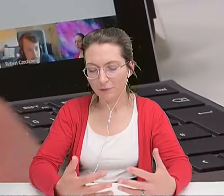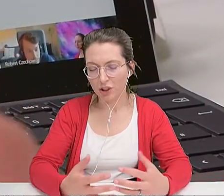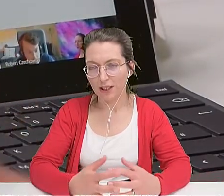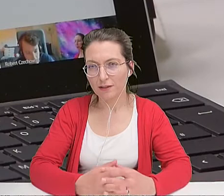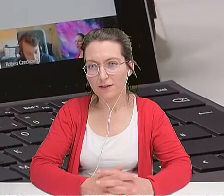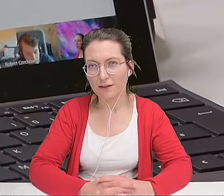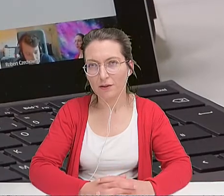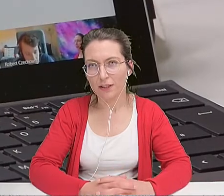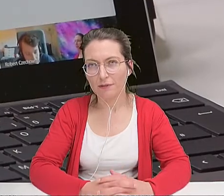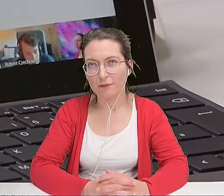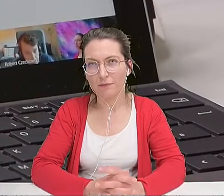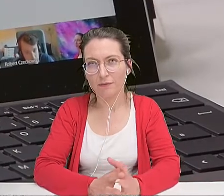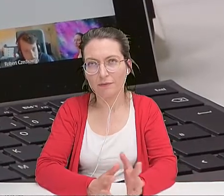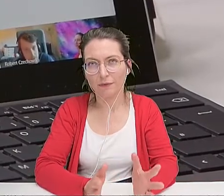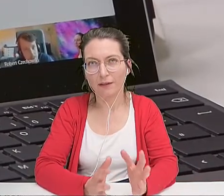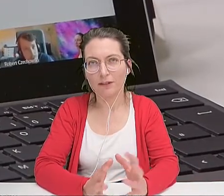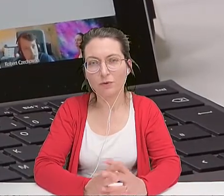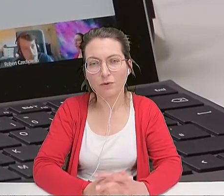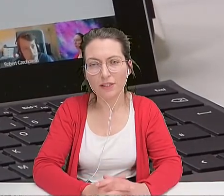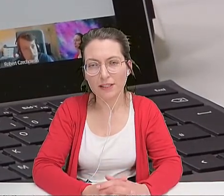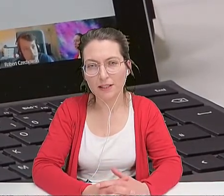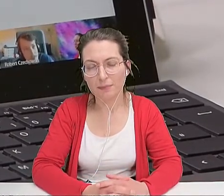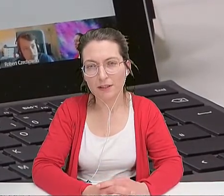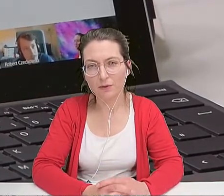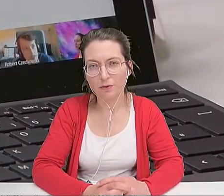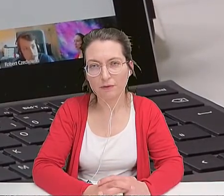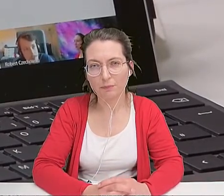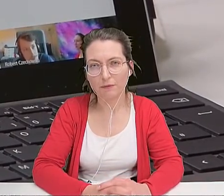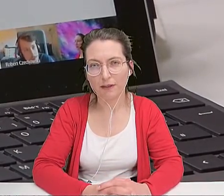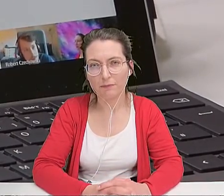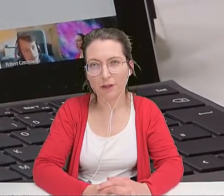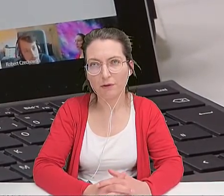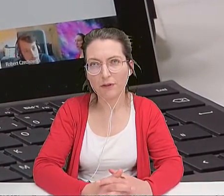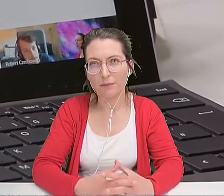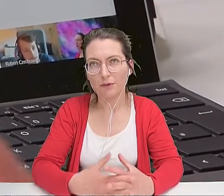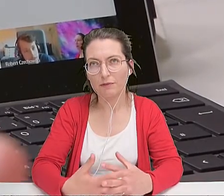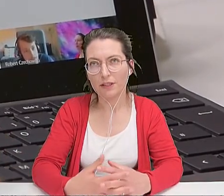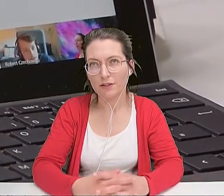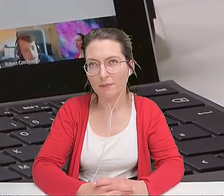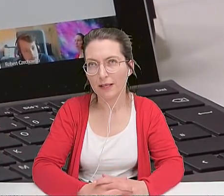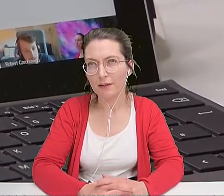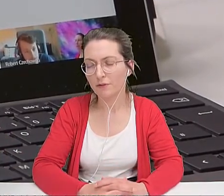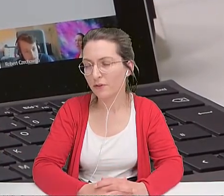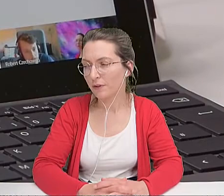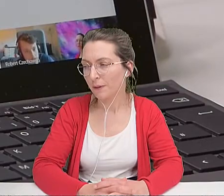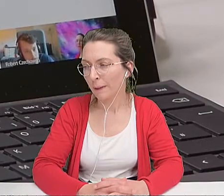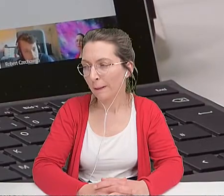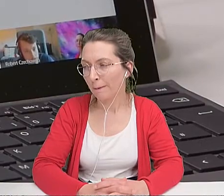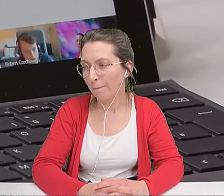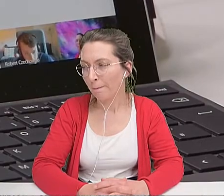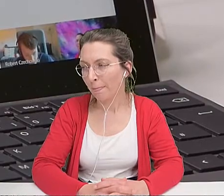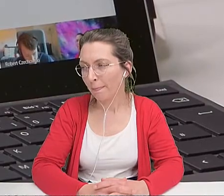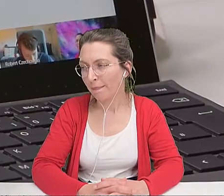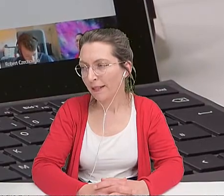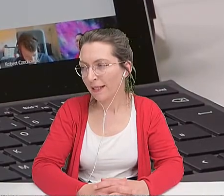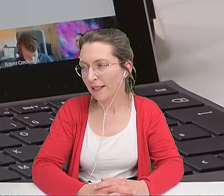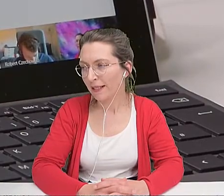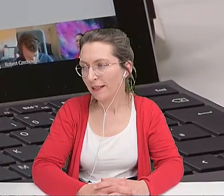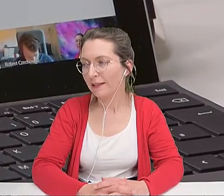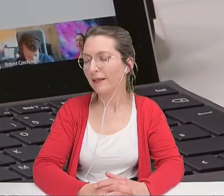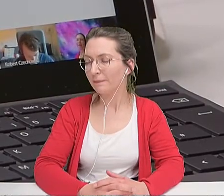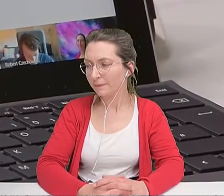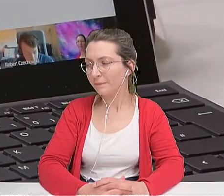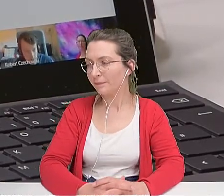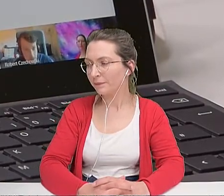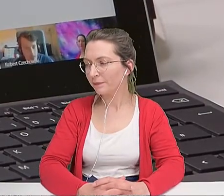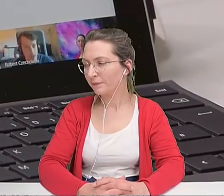an welchem Start oder an welchem, was so grundsätzlich bei den Jugendwettbewerben für Aufgaben oder wie das gemacht wird? Ja, ich zeige das einfach